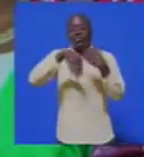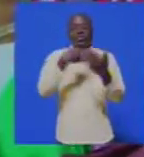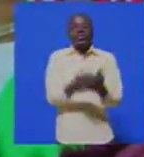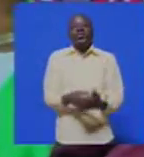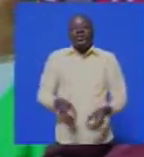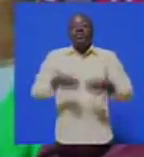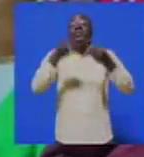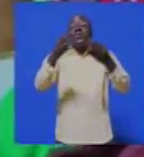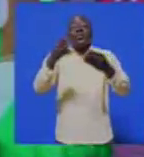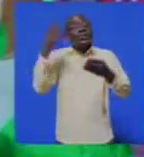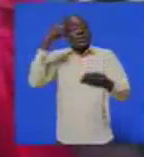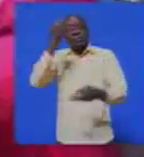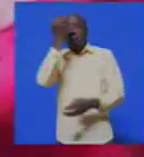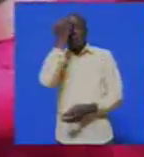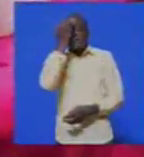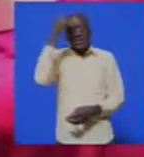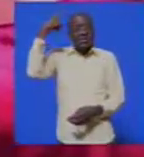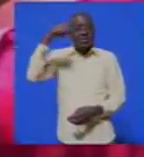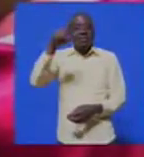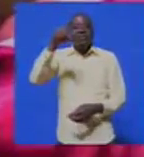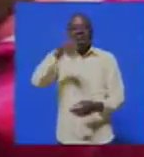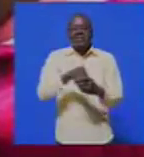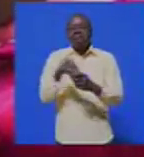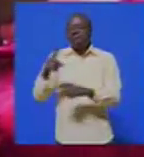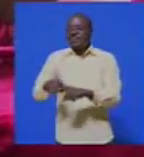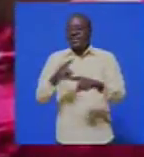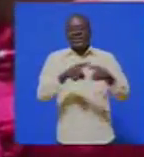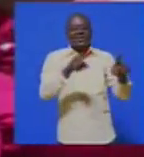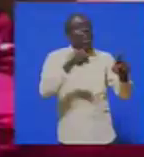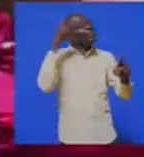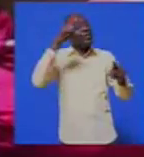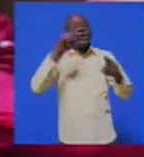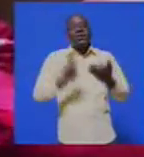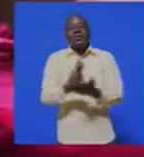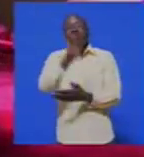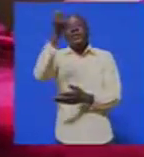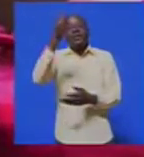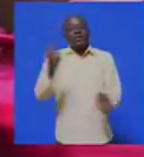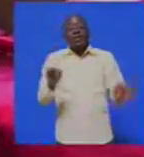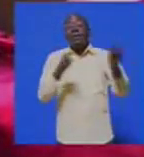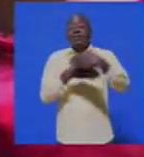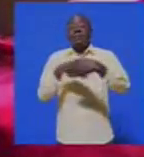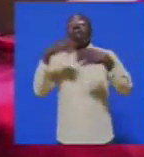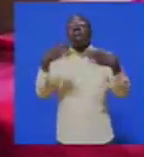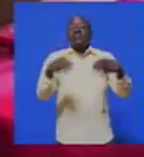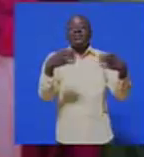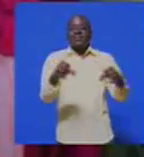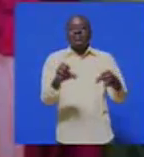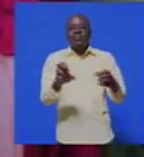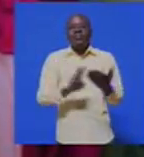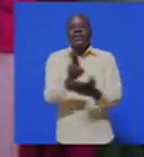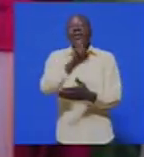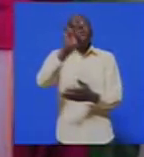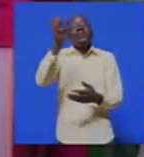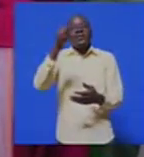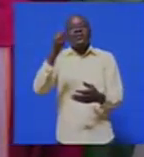concrètement cette reconnaissance dans les différents amphithéâtres et des salles de cours. L'université a un rôle à jouer